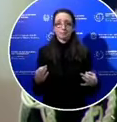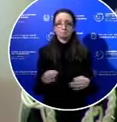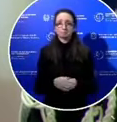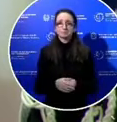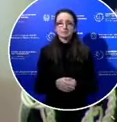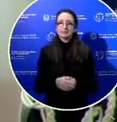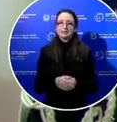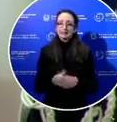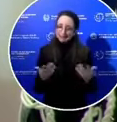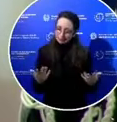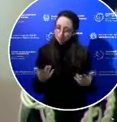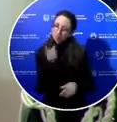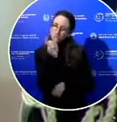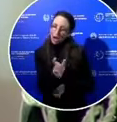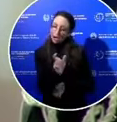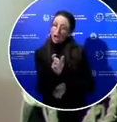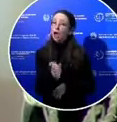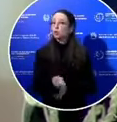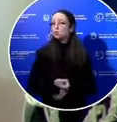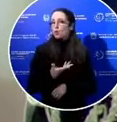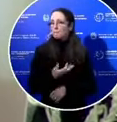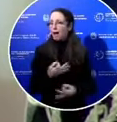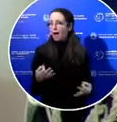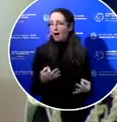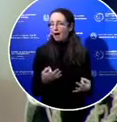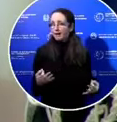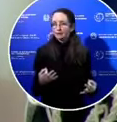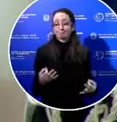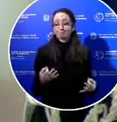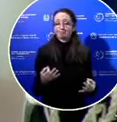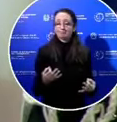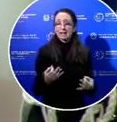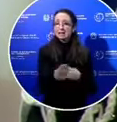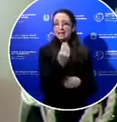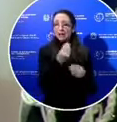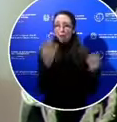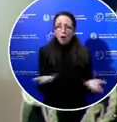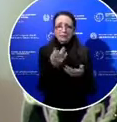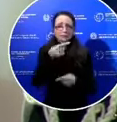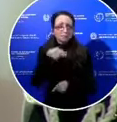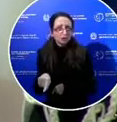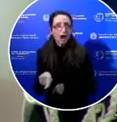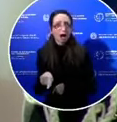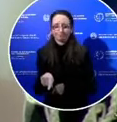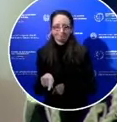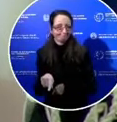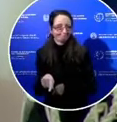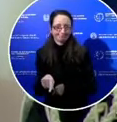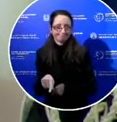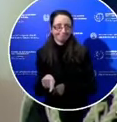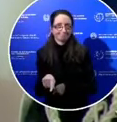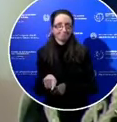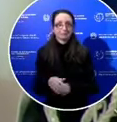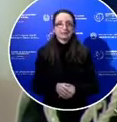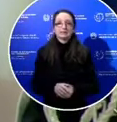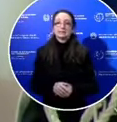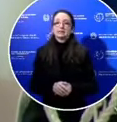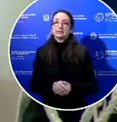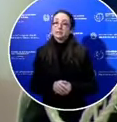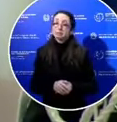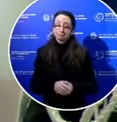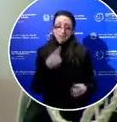moltissimo, normale, non hanno chiesto niente di speciale e di incredibile. Abbiamo discusso con